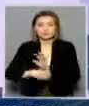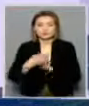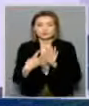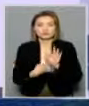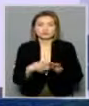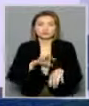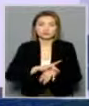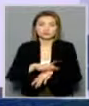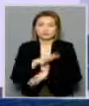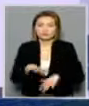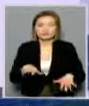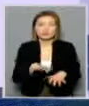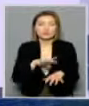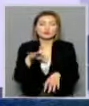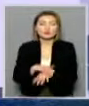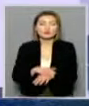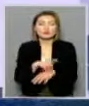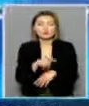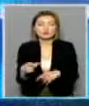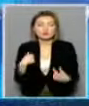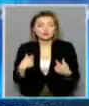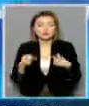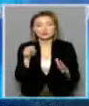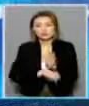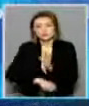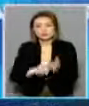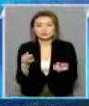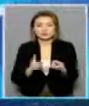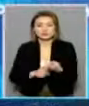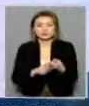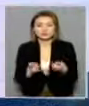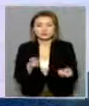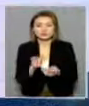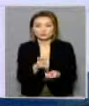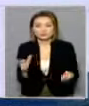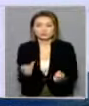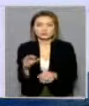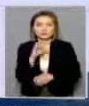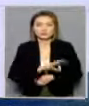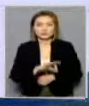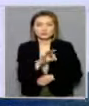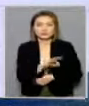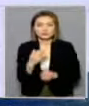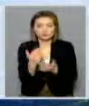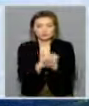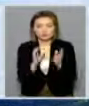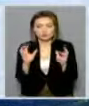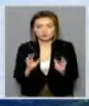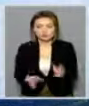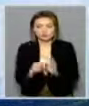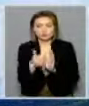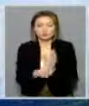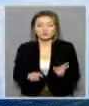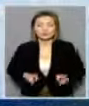19-ы расталмады. Ал ұсталғандарды азаптау, өлтіру және оларға қатысты билік өкілетін асыра пайдалану баптары бойынша